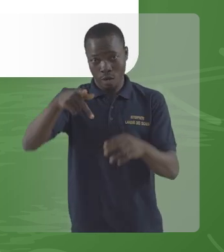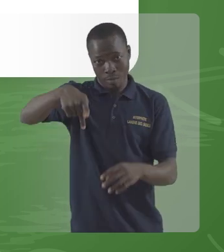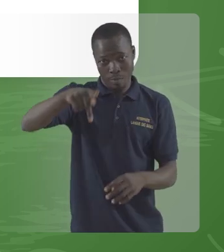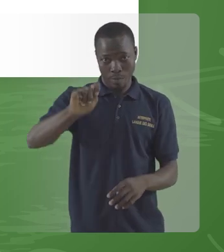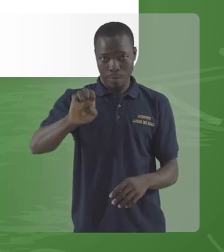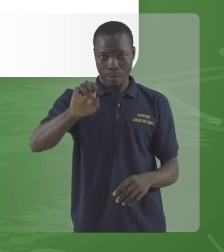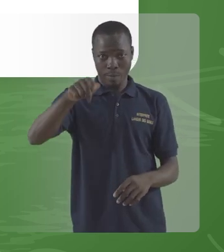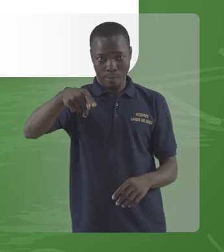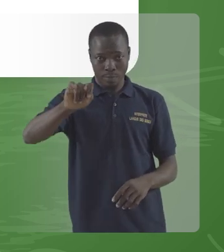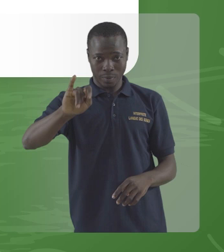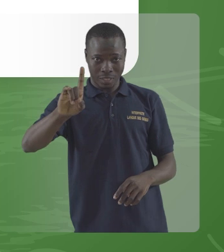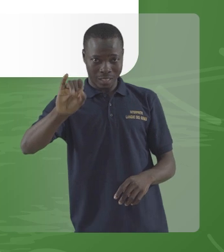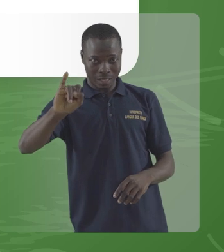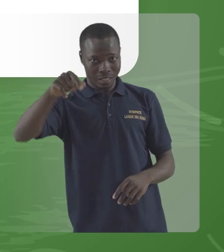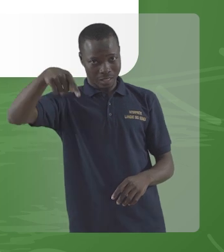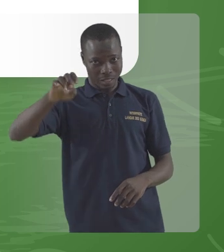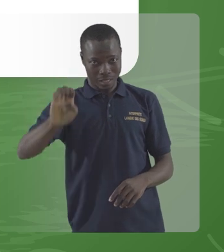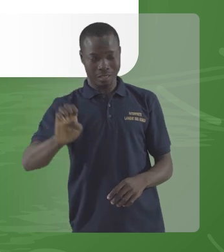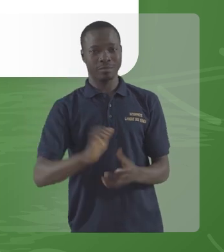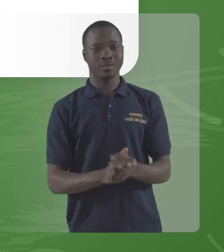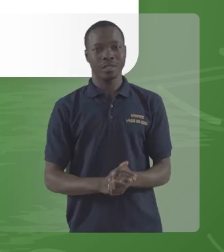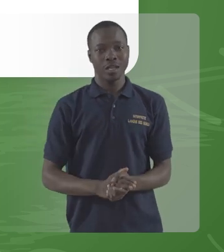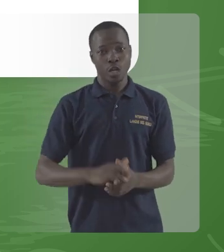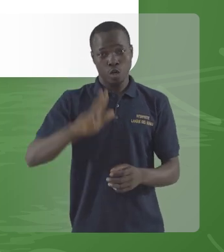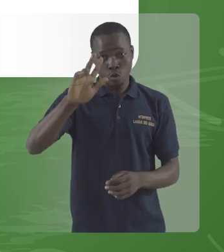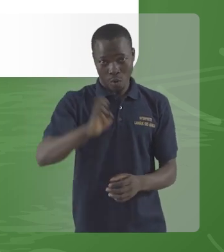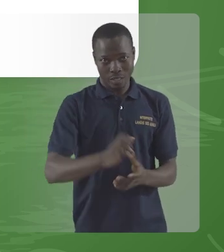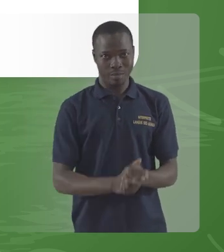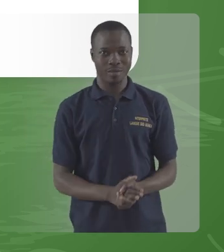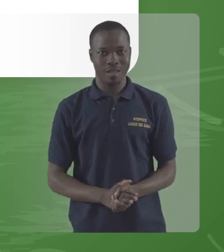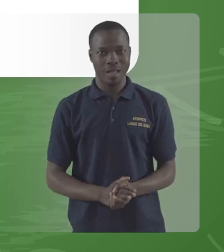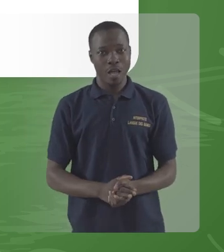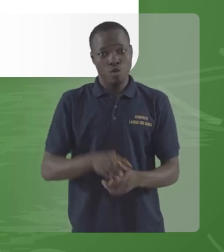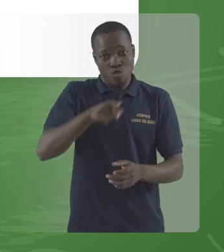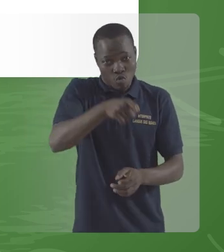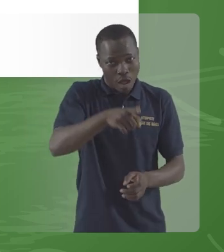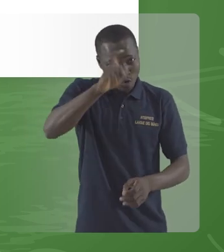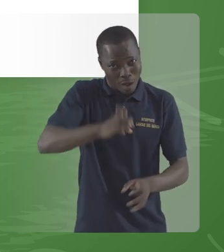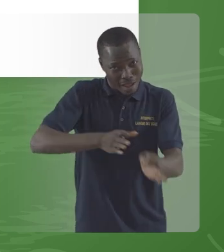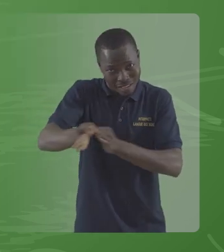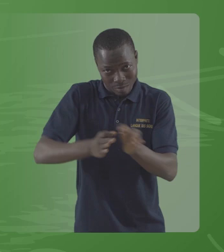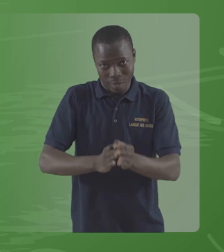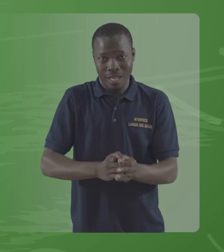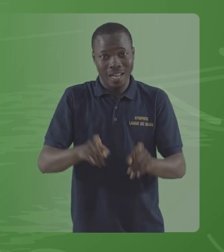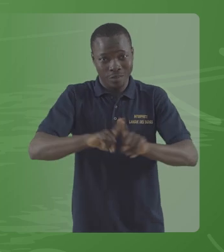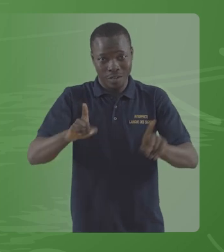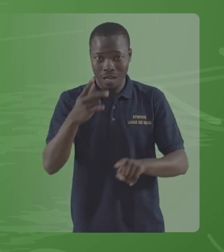enfin, troisième consigne, explique la différence entre les deux molécules.